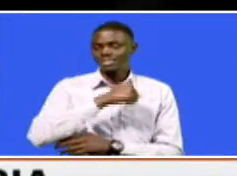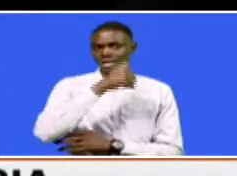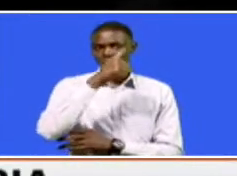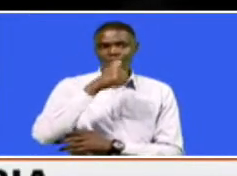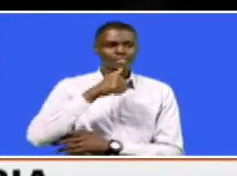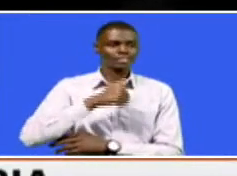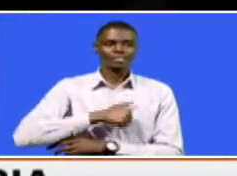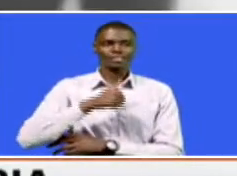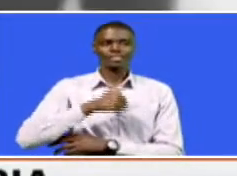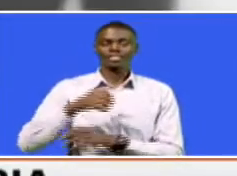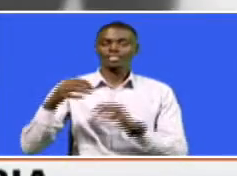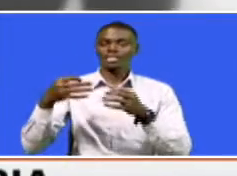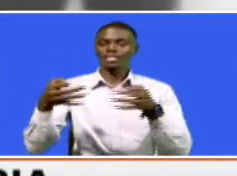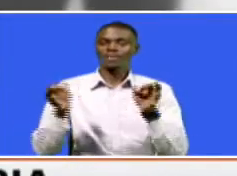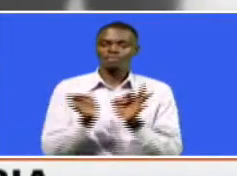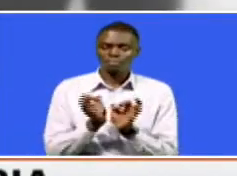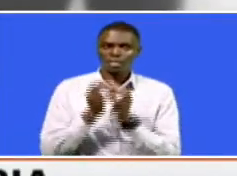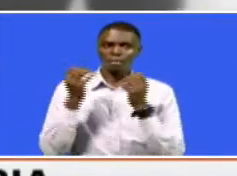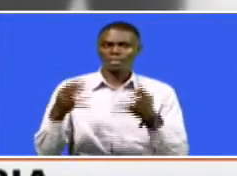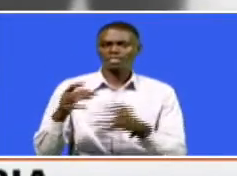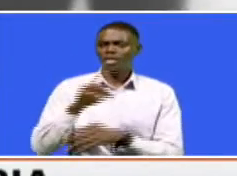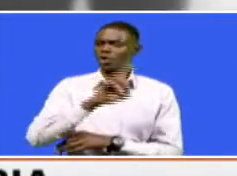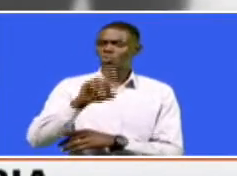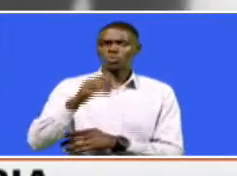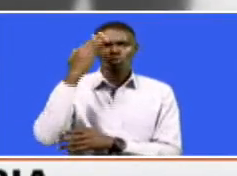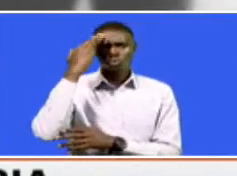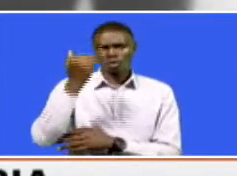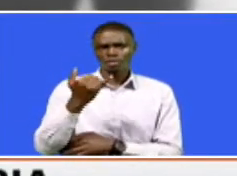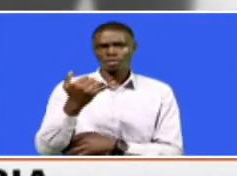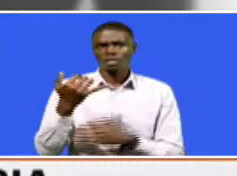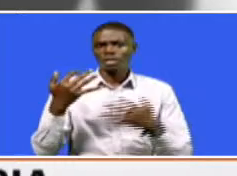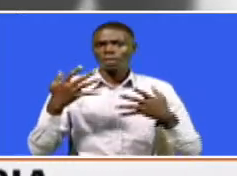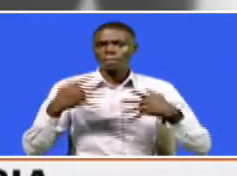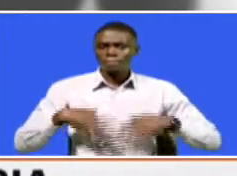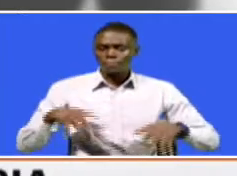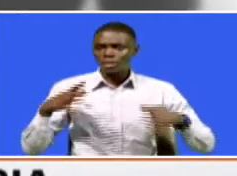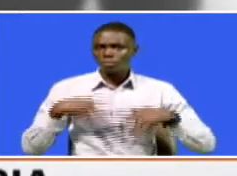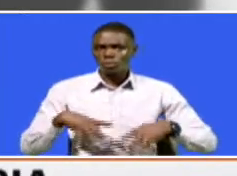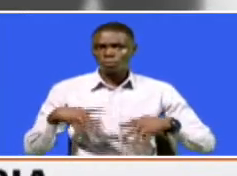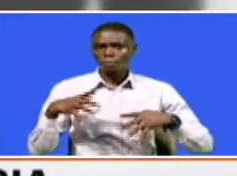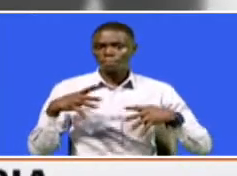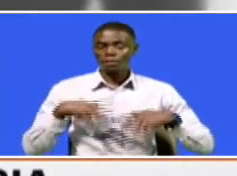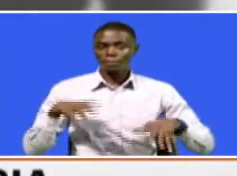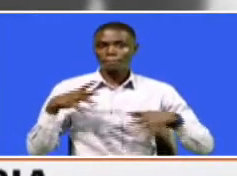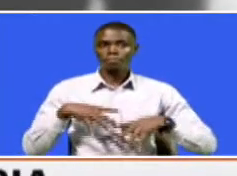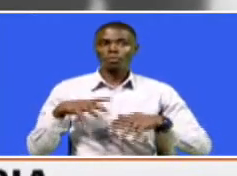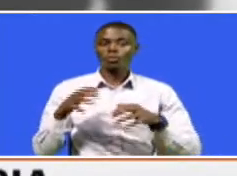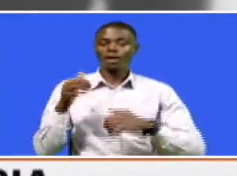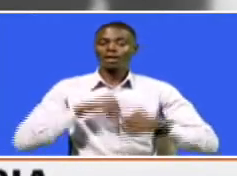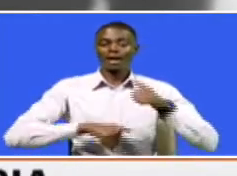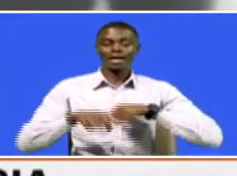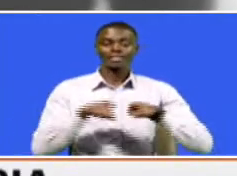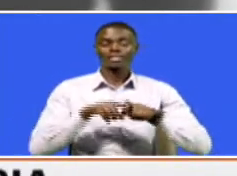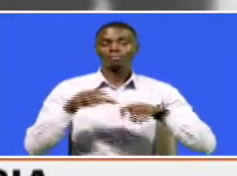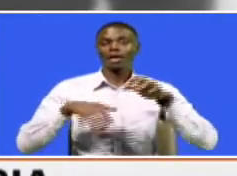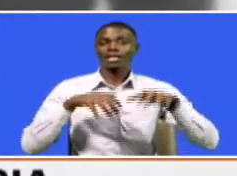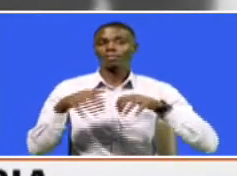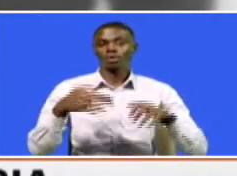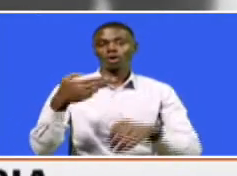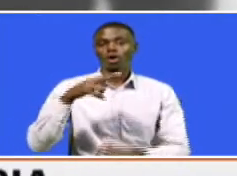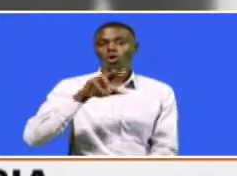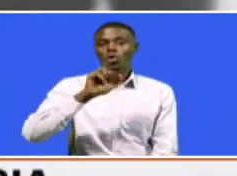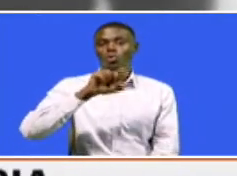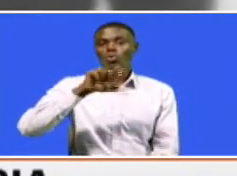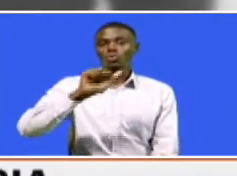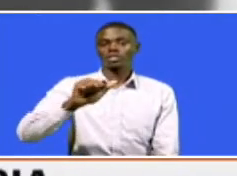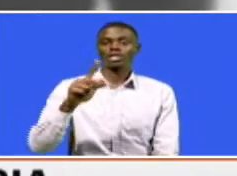Wakenya wengi, swali likisalia ni kwa nini unyama umewatoka wanyama na kuingia binadamu. Husna Muhammad, KTN